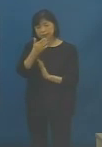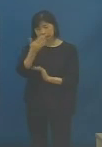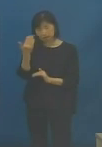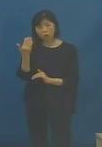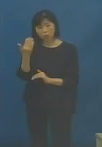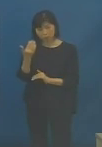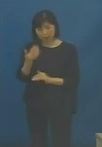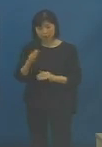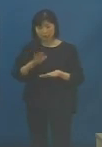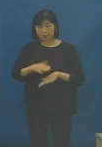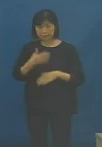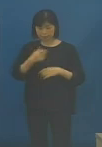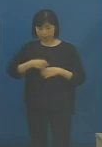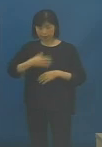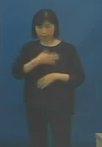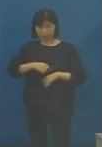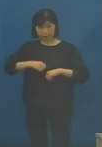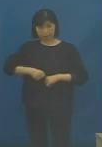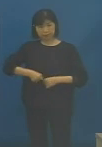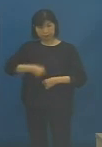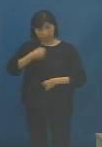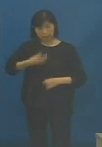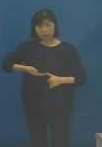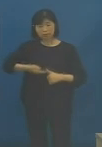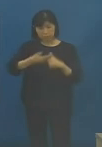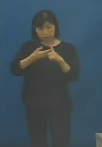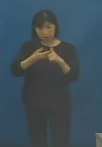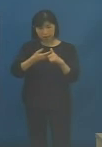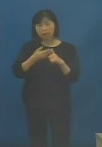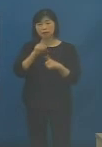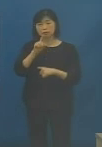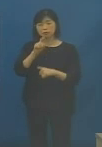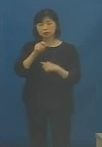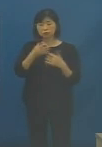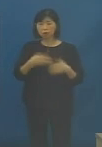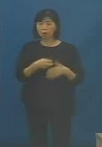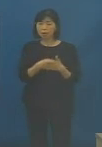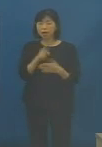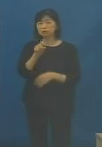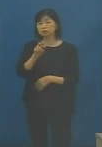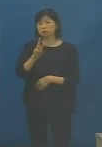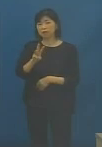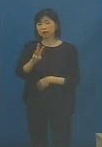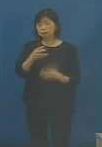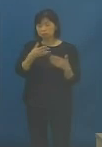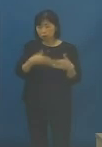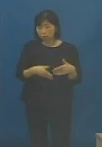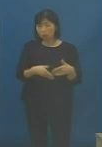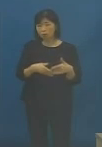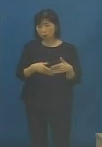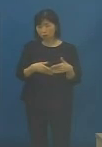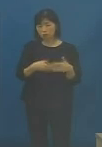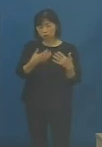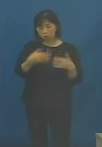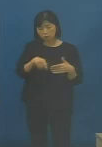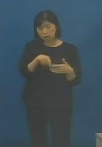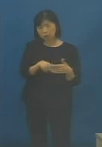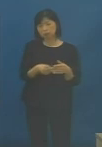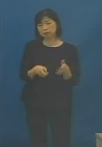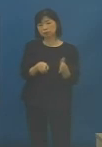の第13条にその有害図書というのがあります。で、そこに要件があります。それ